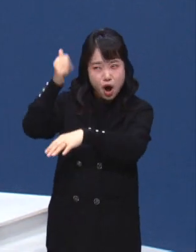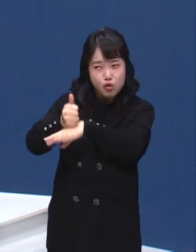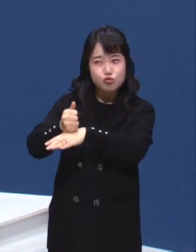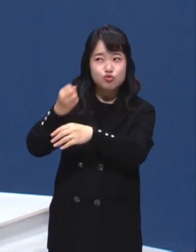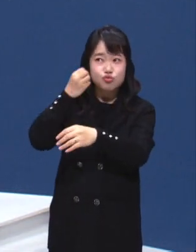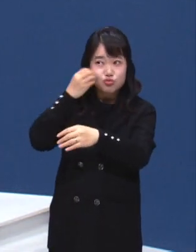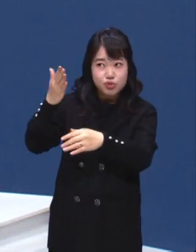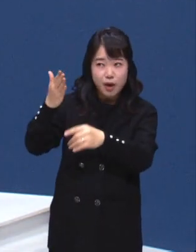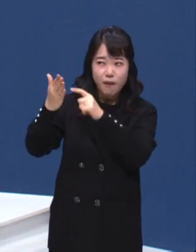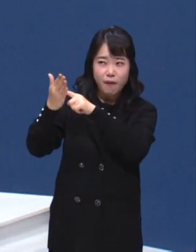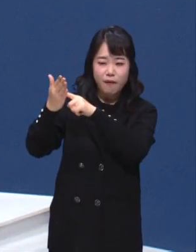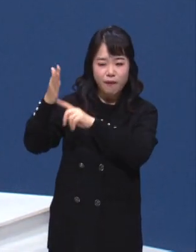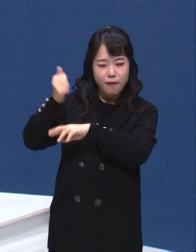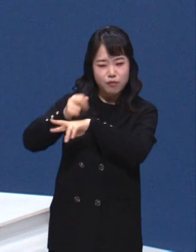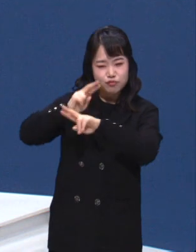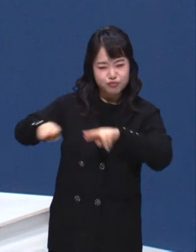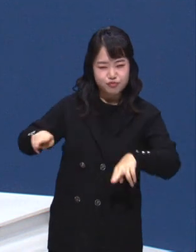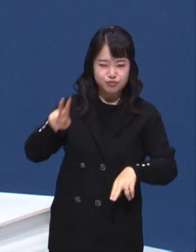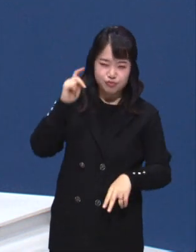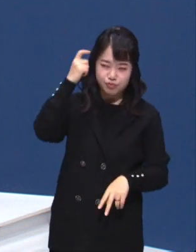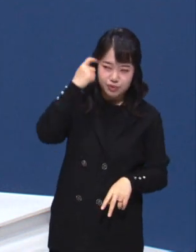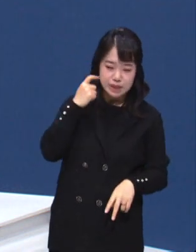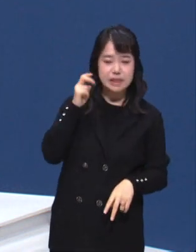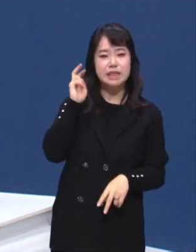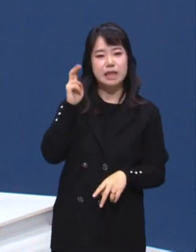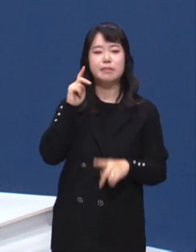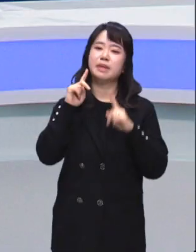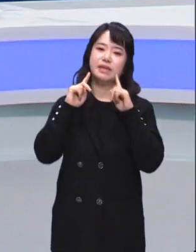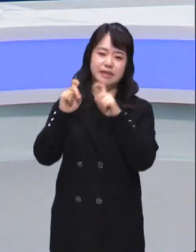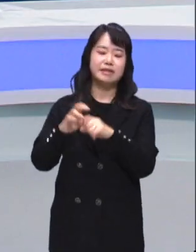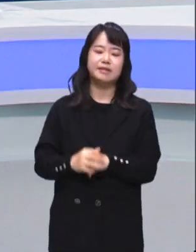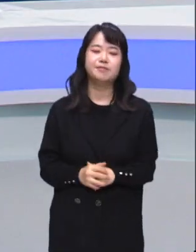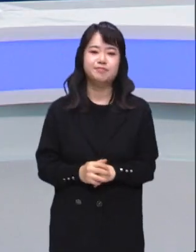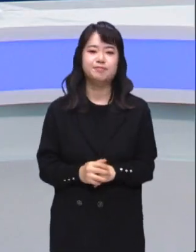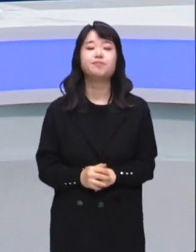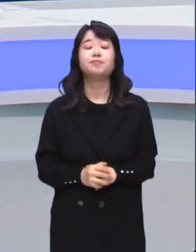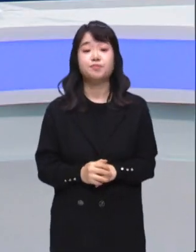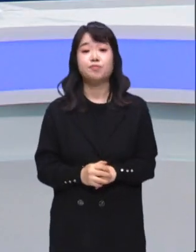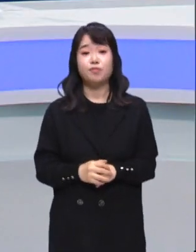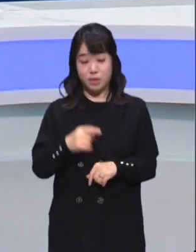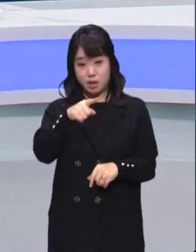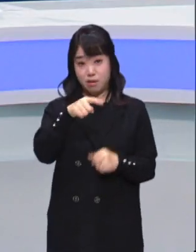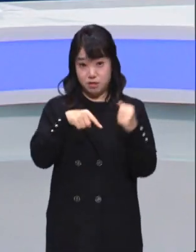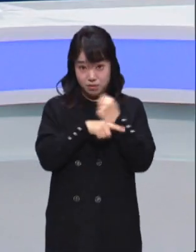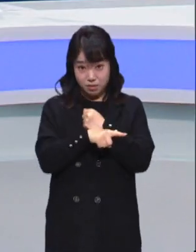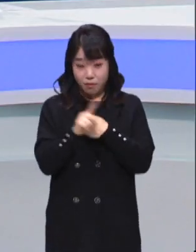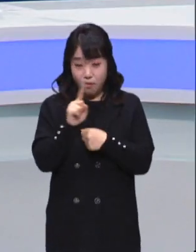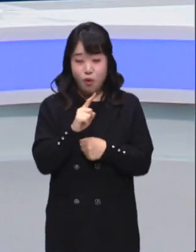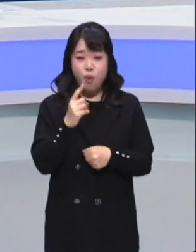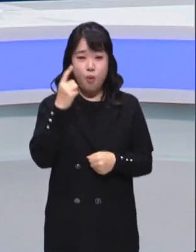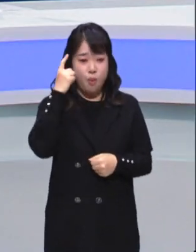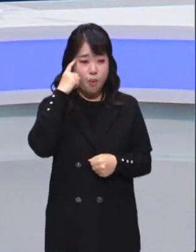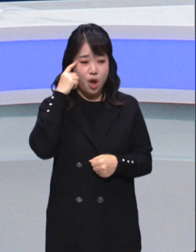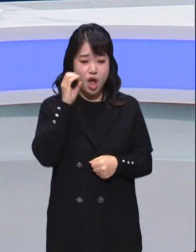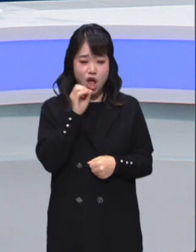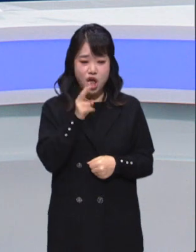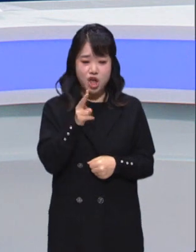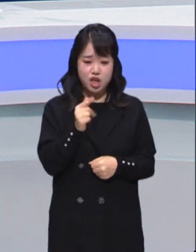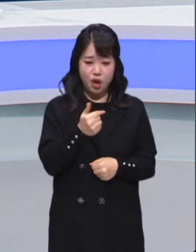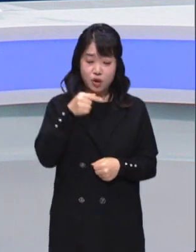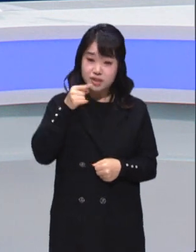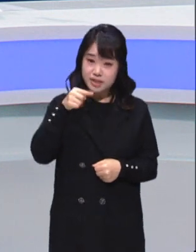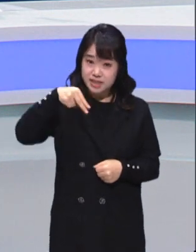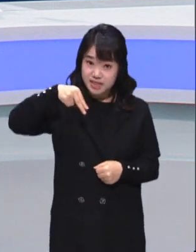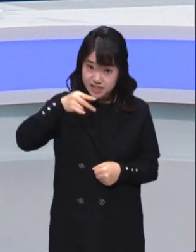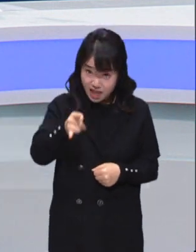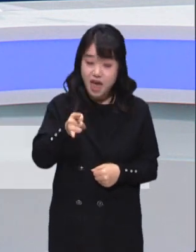3개월이 열어둔 것이 그런 걱정이 있습니다 좀 원론적인 질문이 될 수 있는데 왜 연세료에는 대중교통 즉 다시 말하면